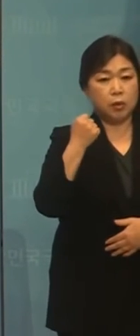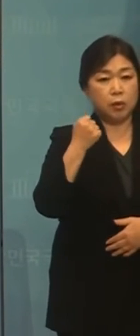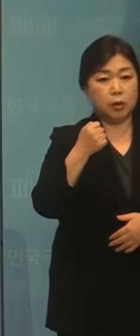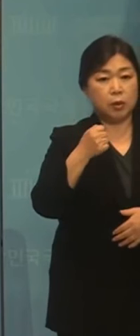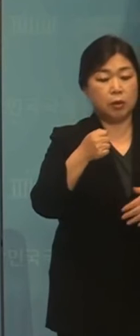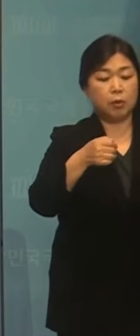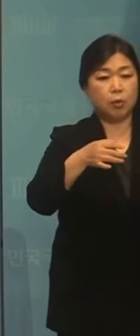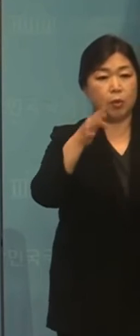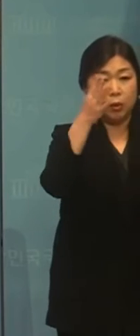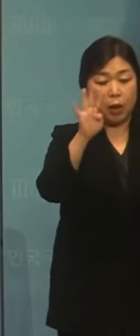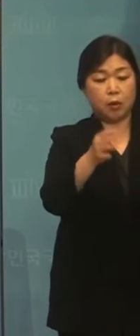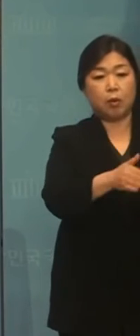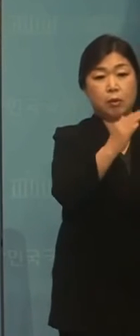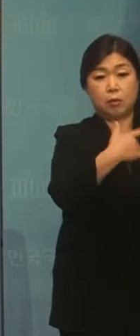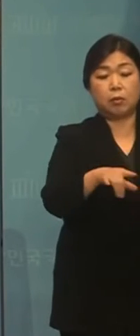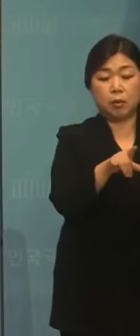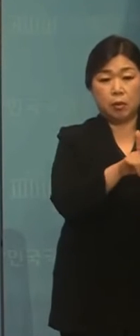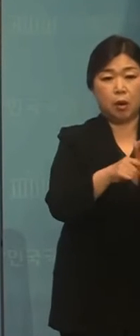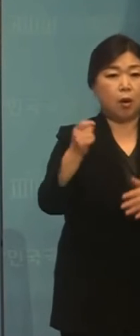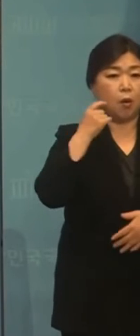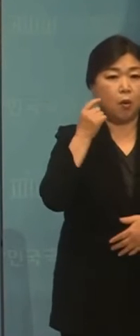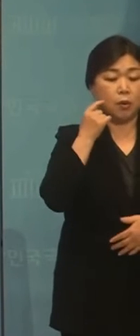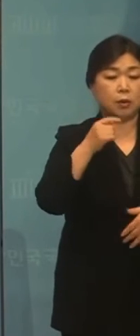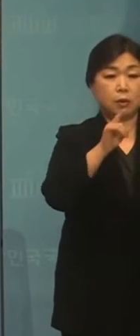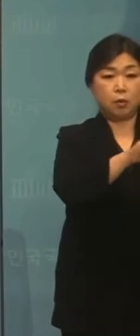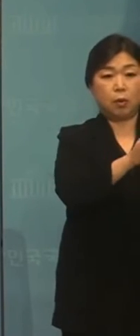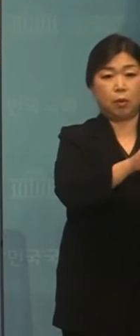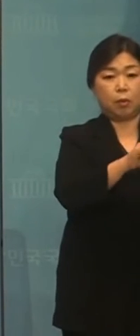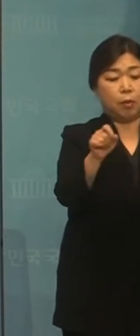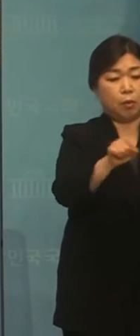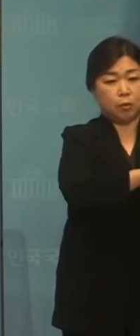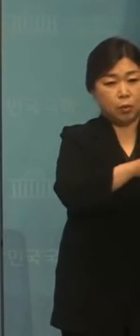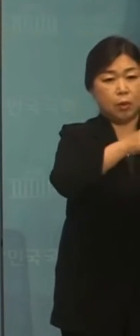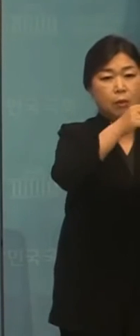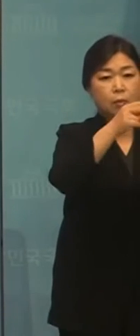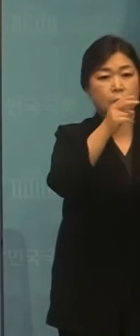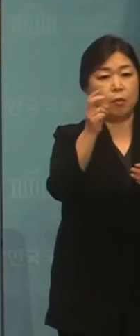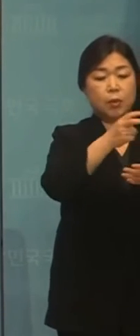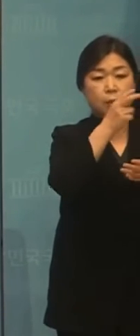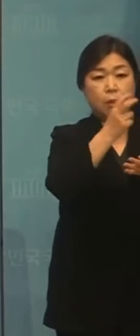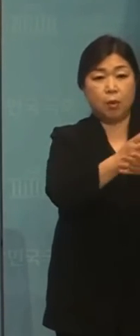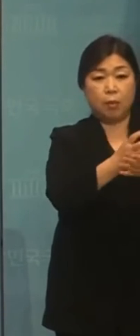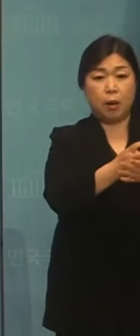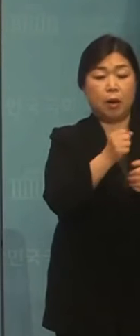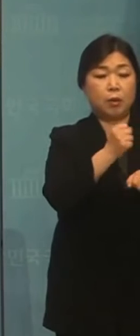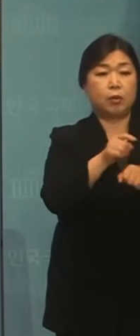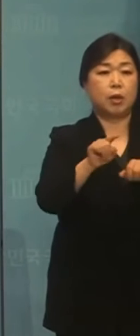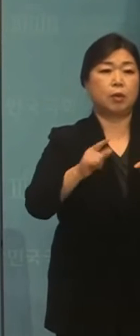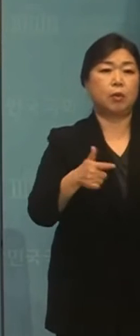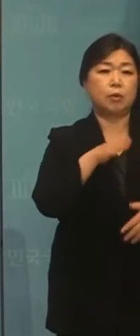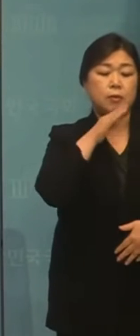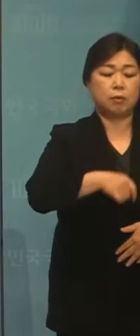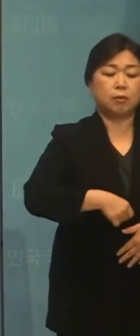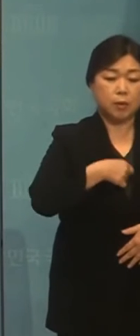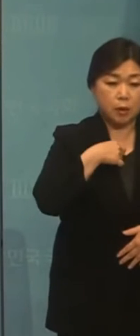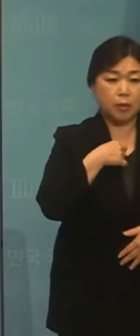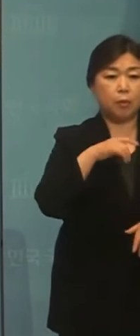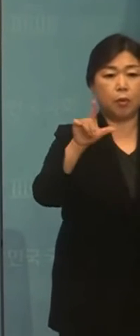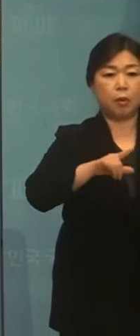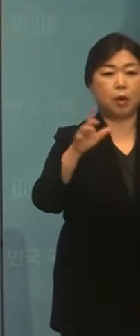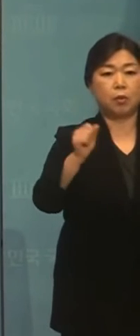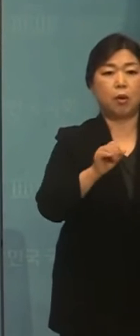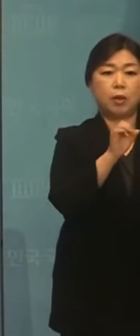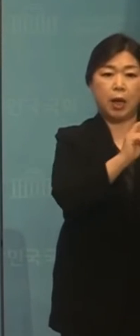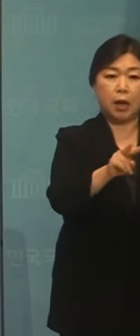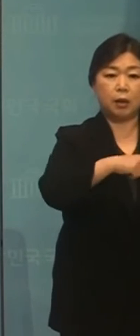위해 허구의 사실로 폐특법을 끌어들일 것이 아니라 진정성 있는 자세로 야당을